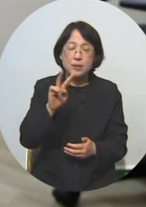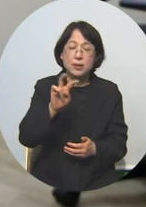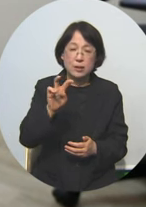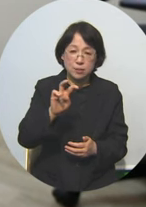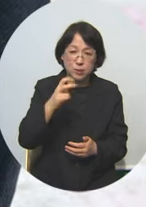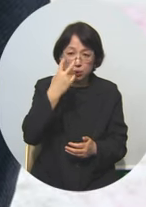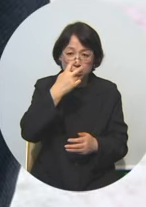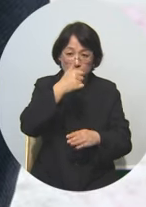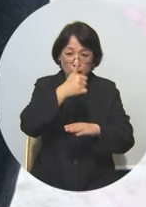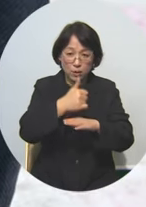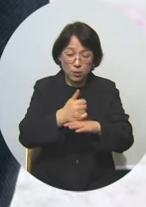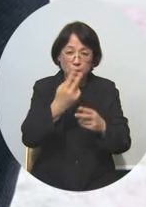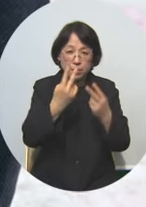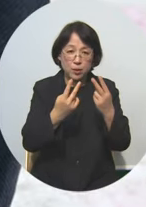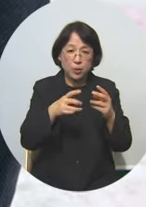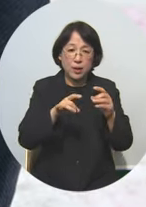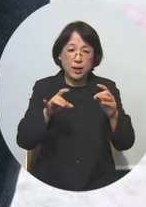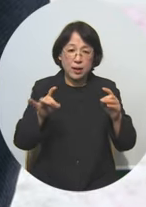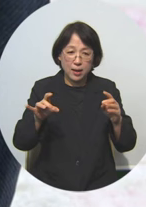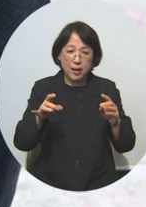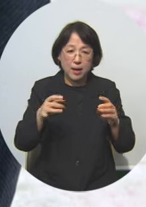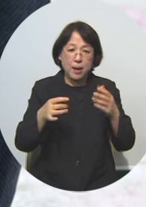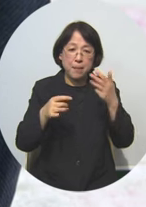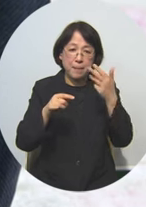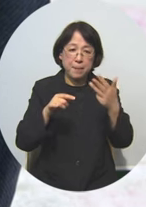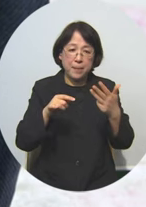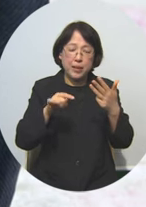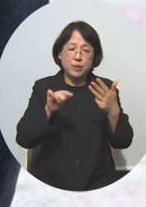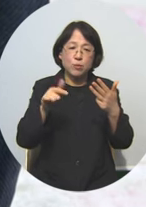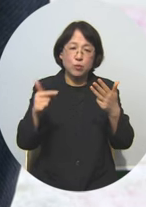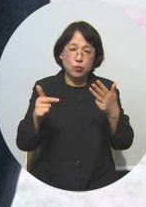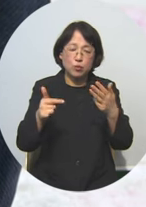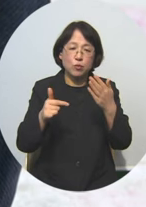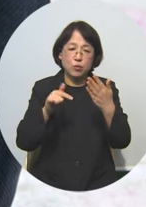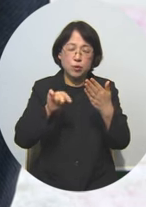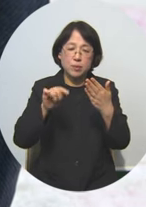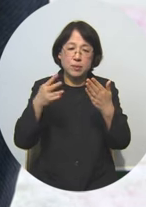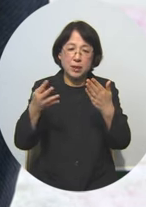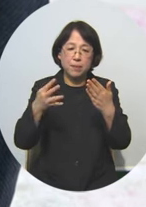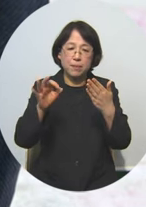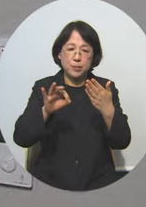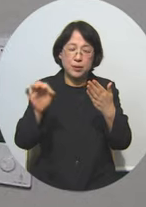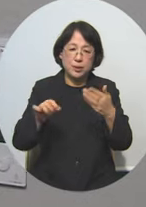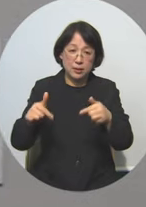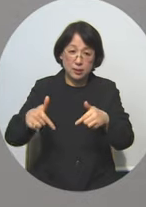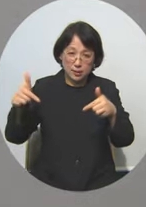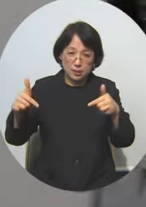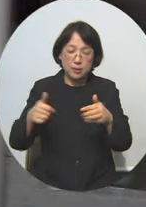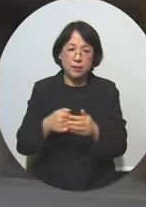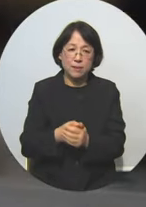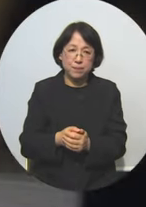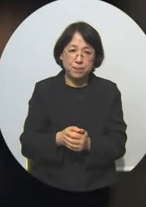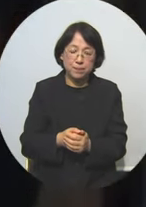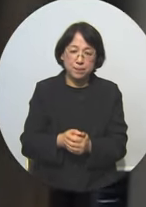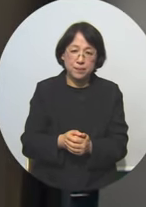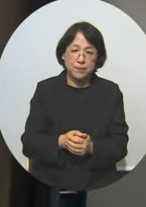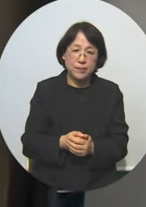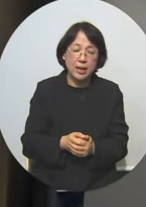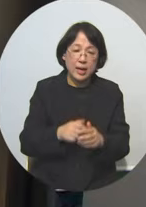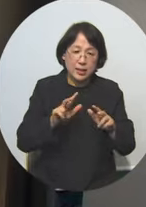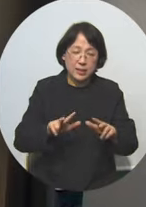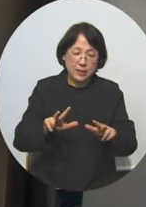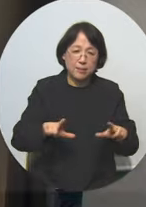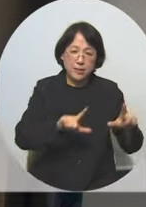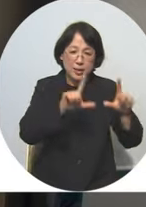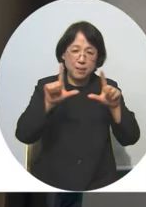2020년 조사보다 각각 8.6%포인트, 9.4%포인트 늘었습니다. 워라벨, 현재 내